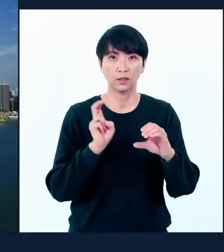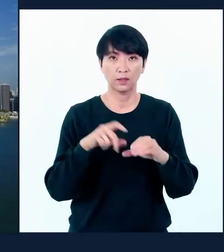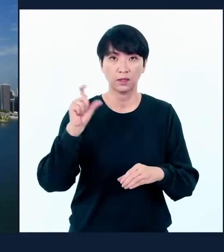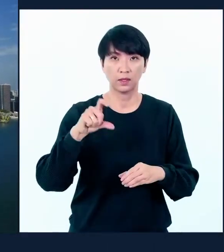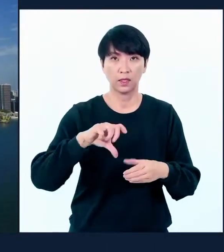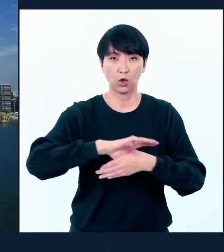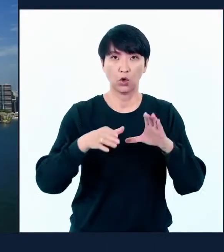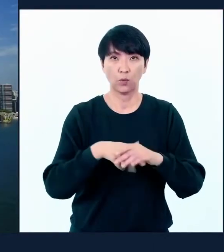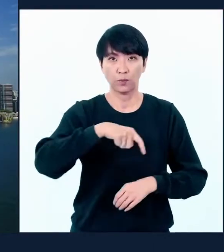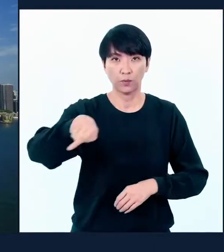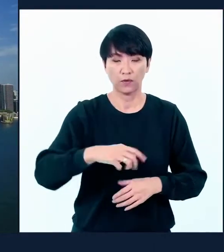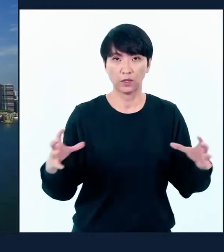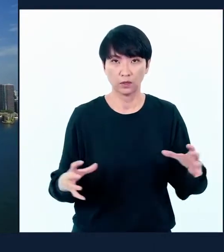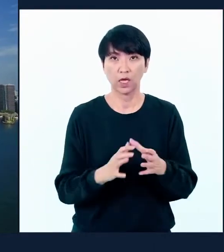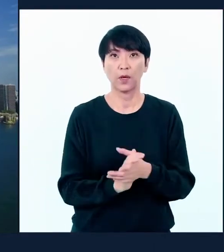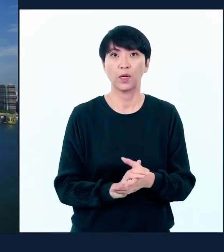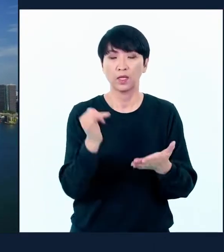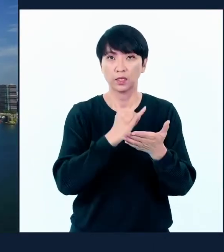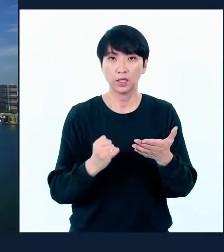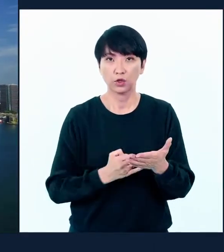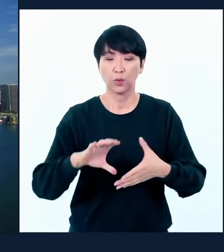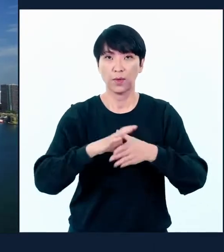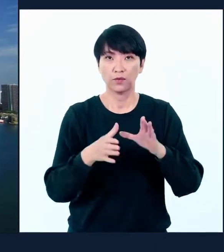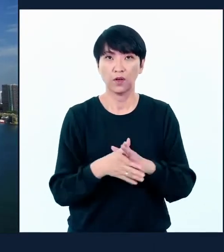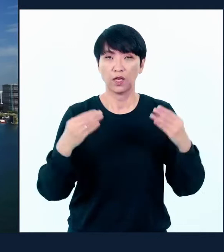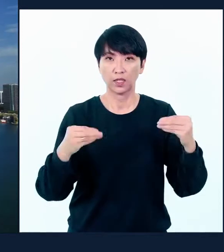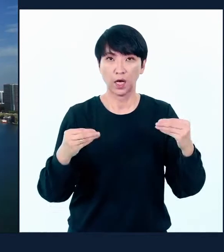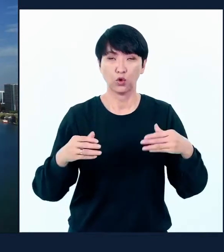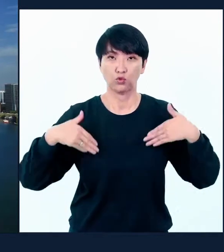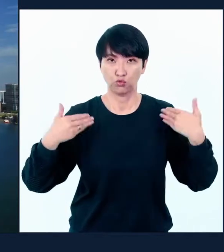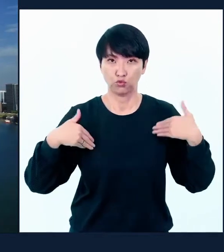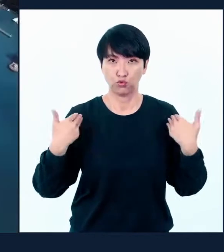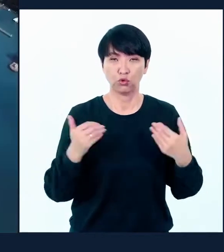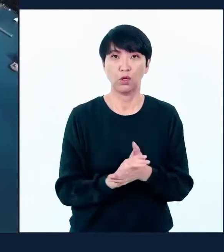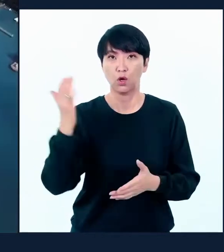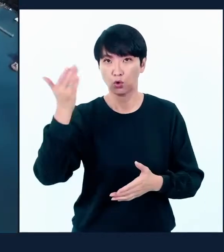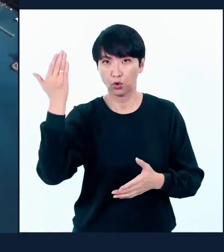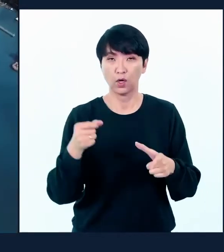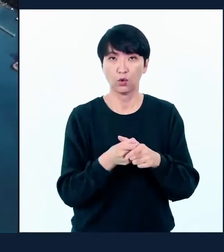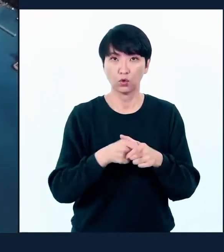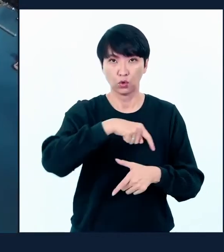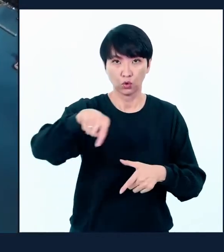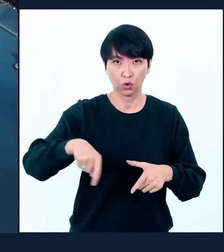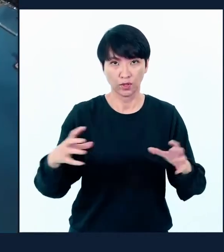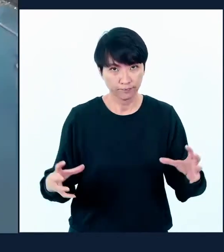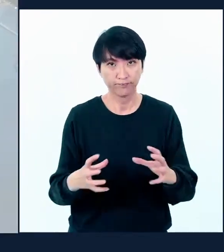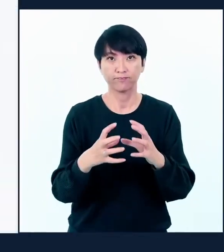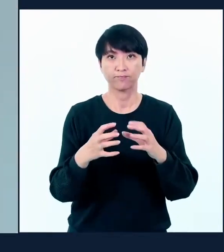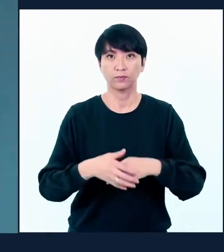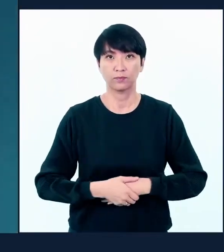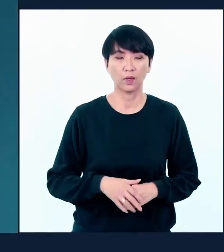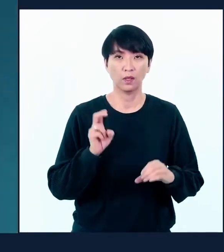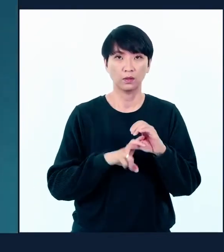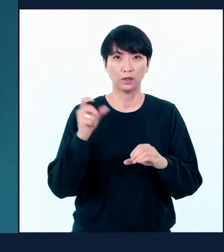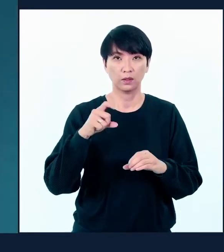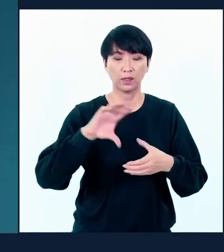西九文化區集合藝術、文化、教育、娛樂、旅遊以及公共空間於一身。